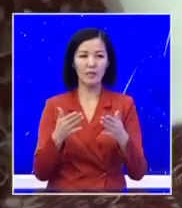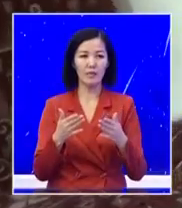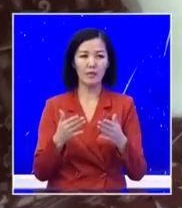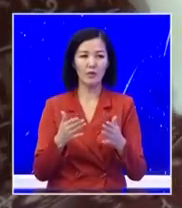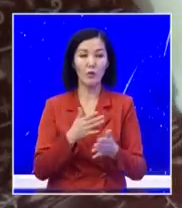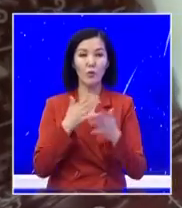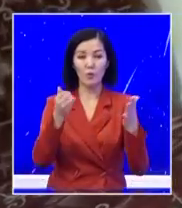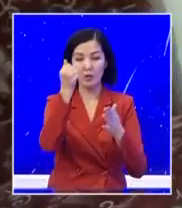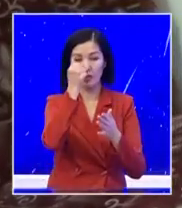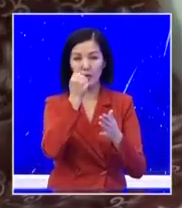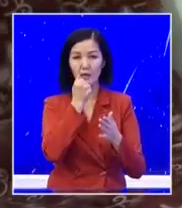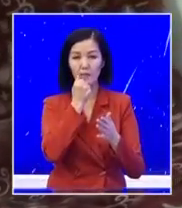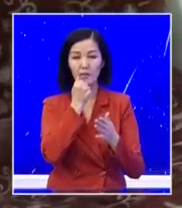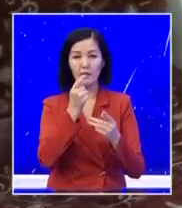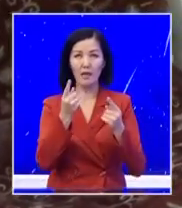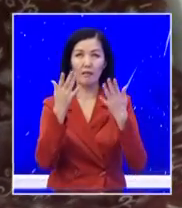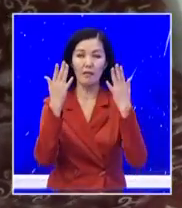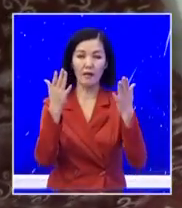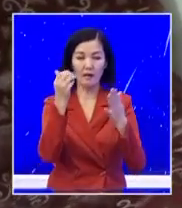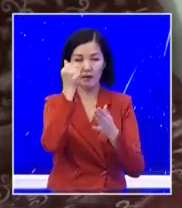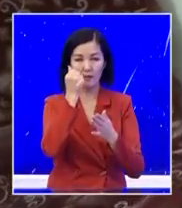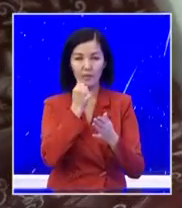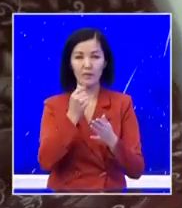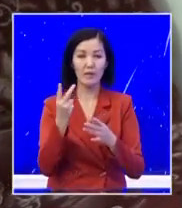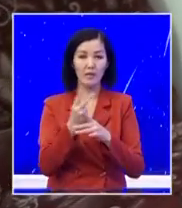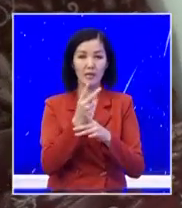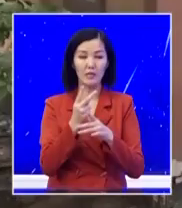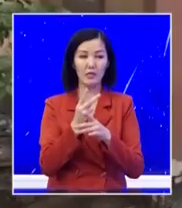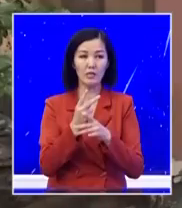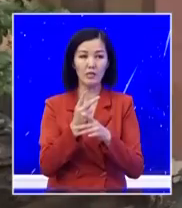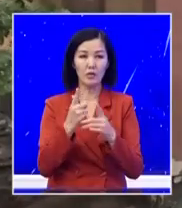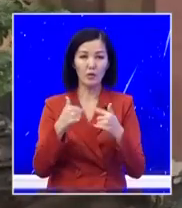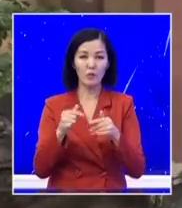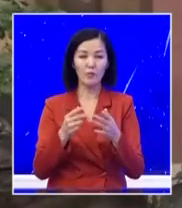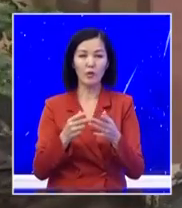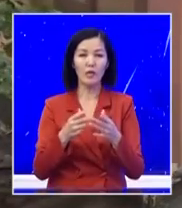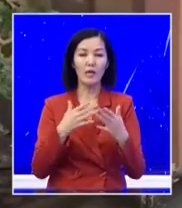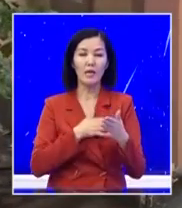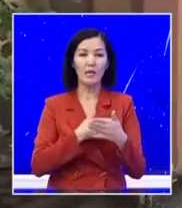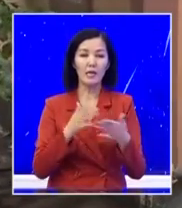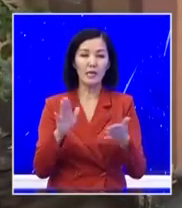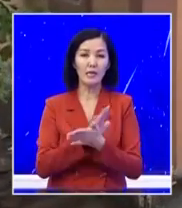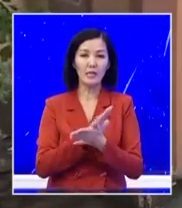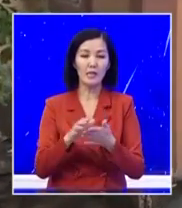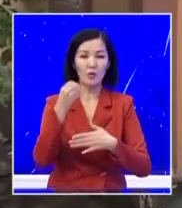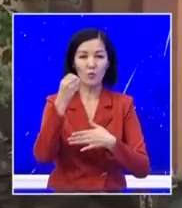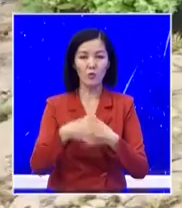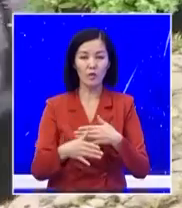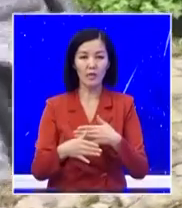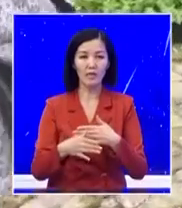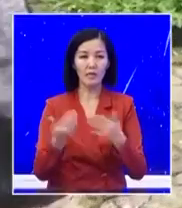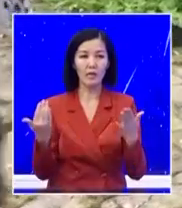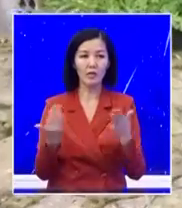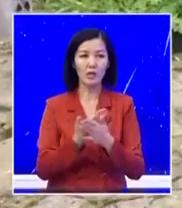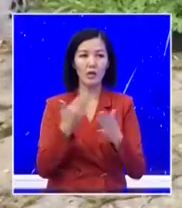сіздерге. Бірінші енді алла, екінші сіздер енді рахмет баспана беріп жатқандарыңызға. Қор еріктілері бұл отбасын аудан орталығындағы